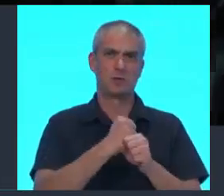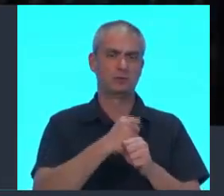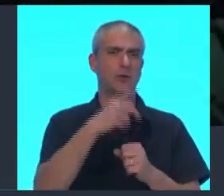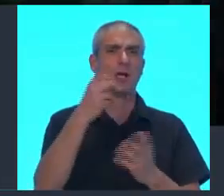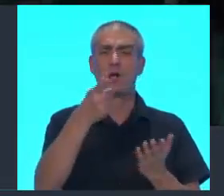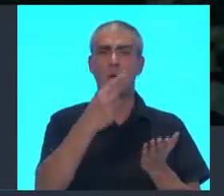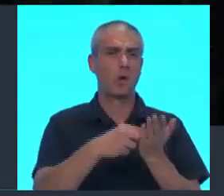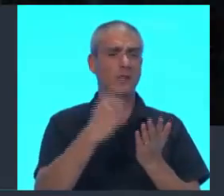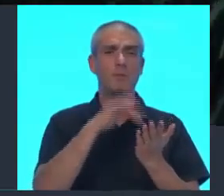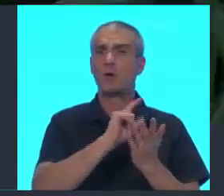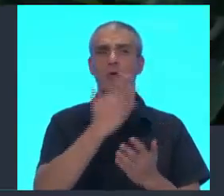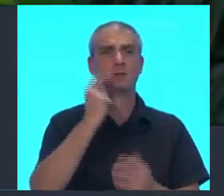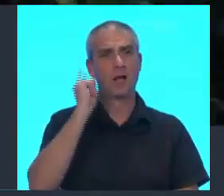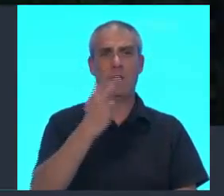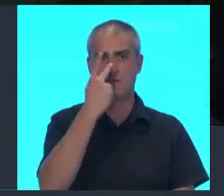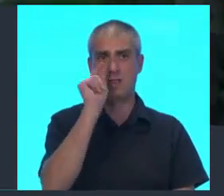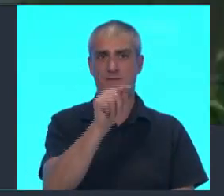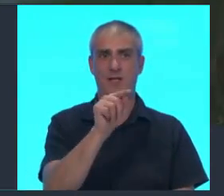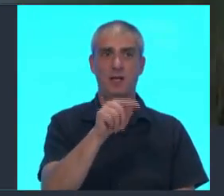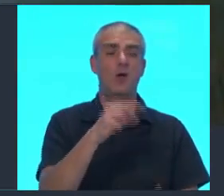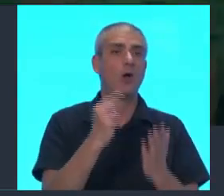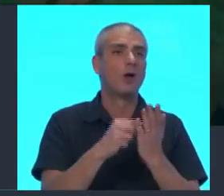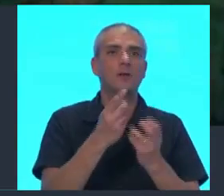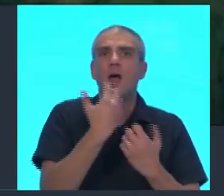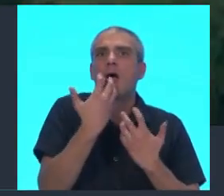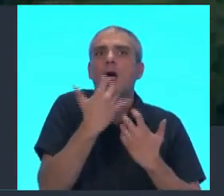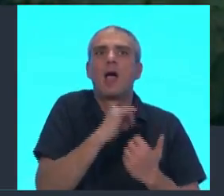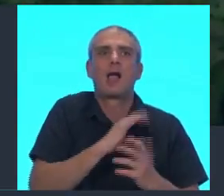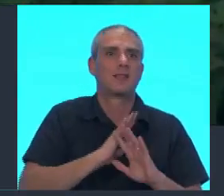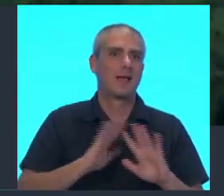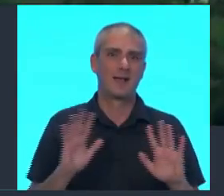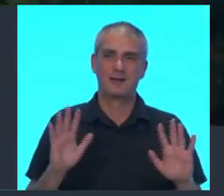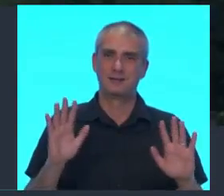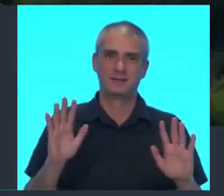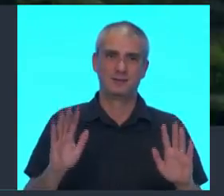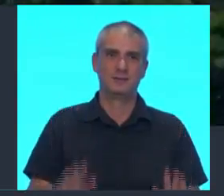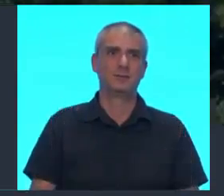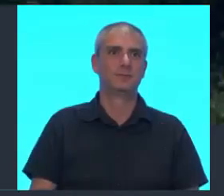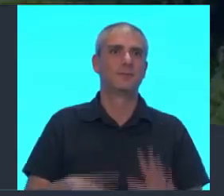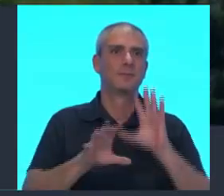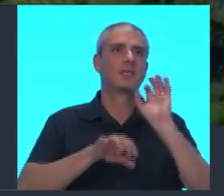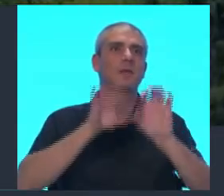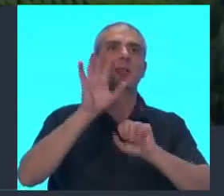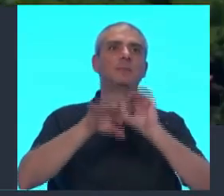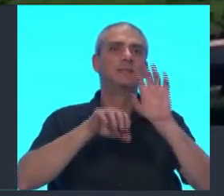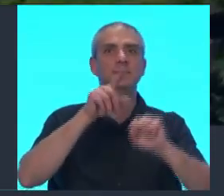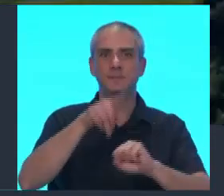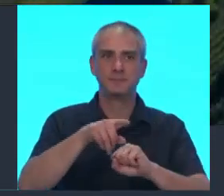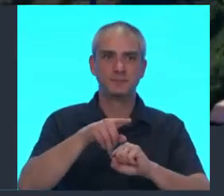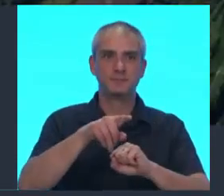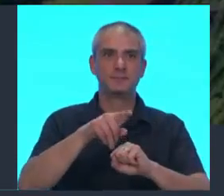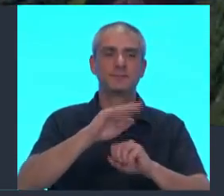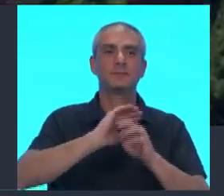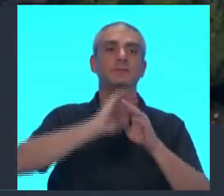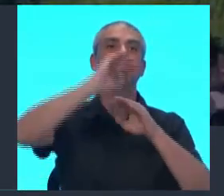שכל ישראלי חייב לבקר בו. Uganda is a fairy tale. You climb up, and at the